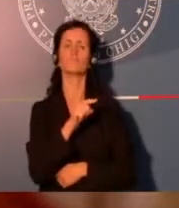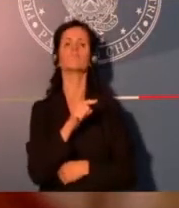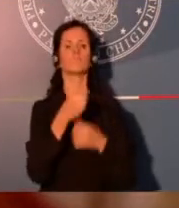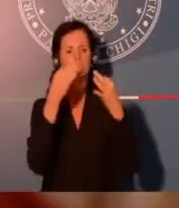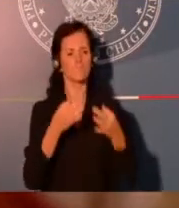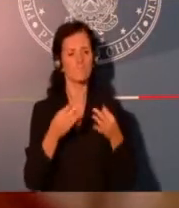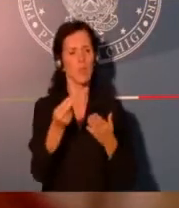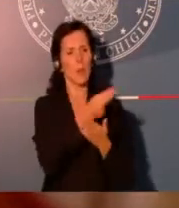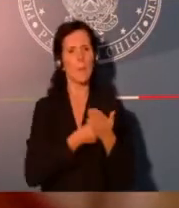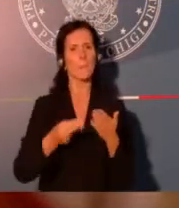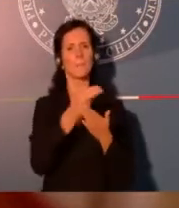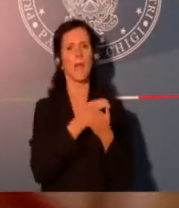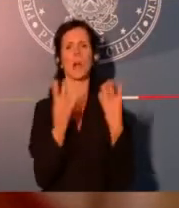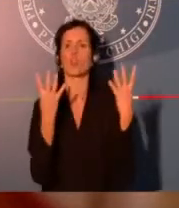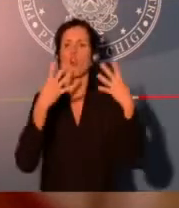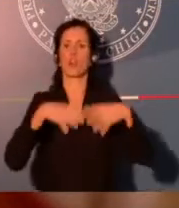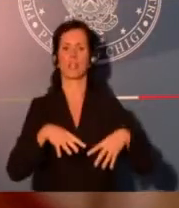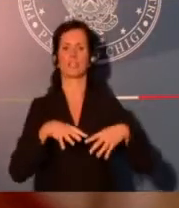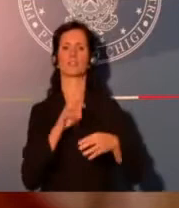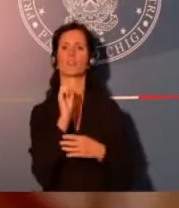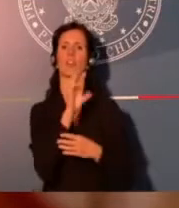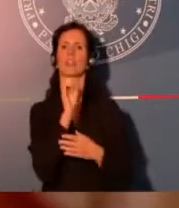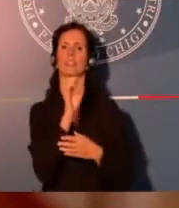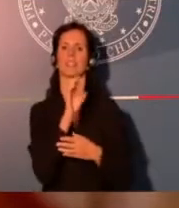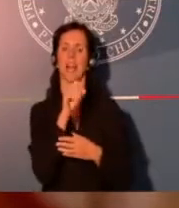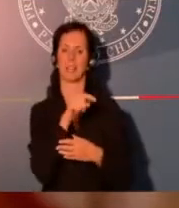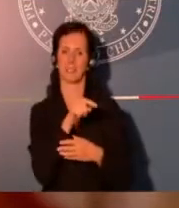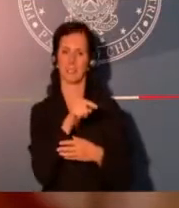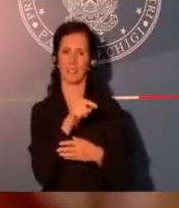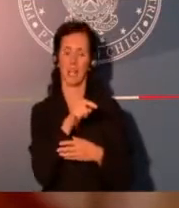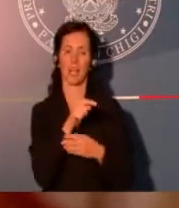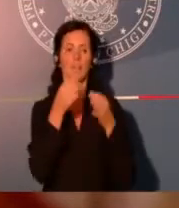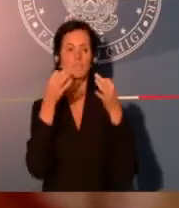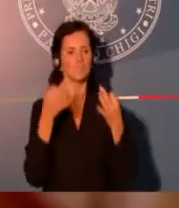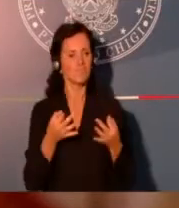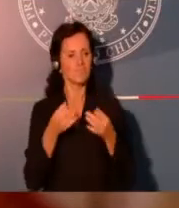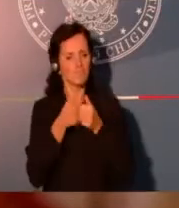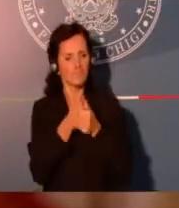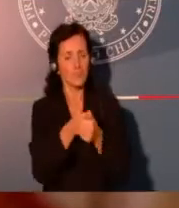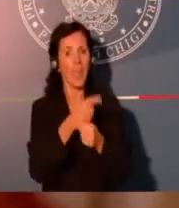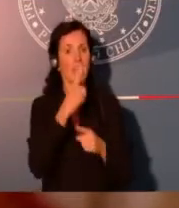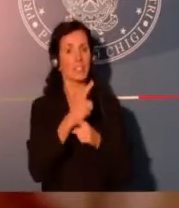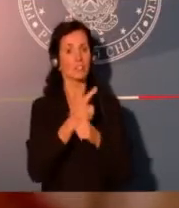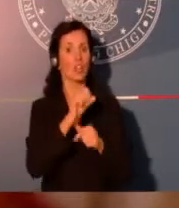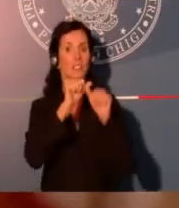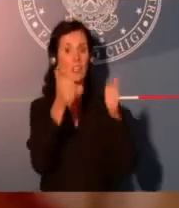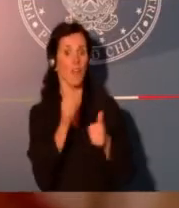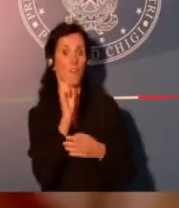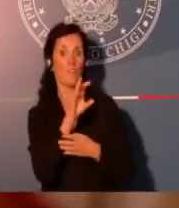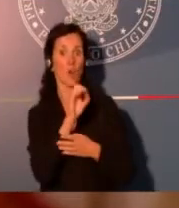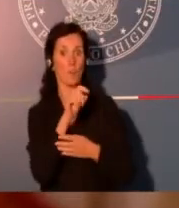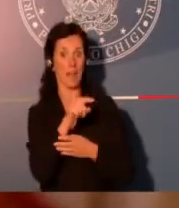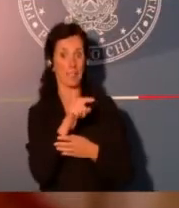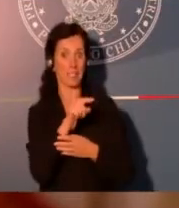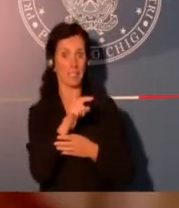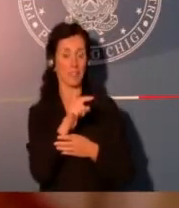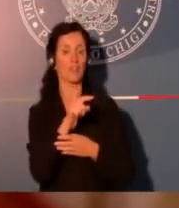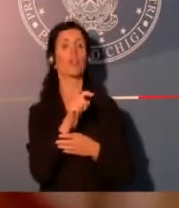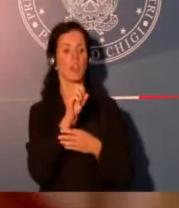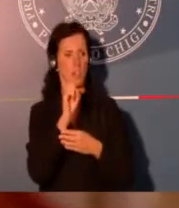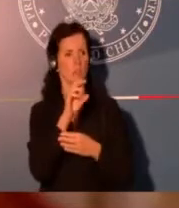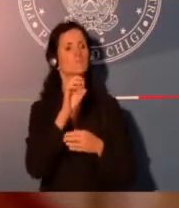attuino dei piani di organizzazione della didattica in funzione delle esigenze formative e anche dell'evoluzione